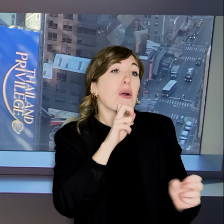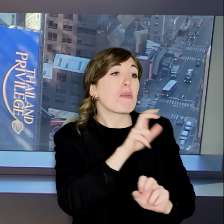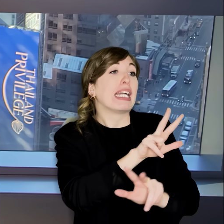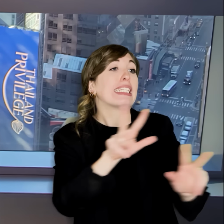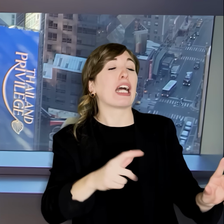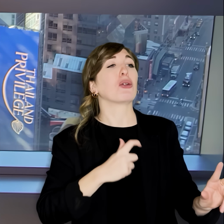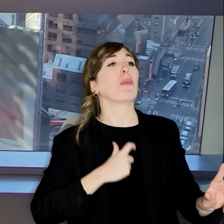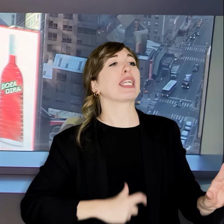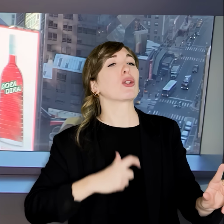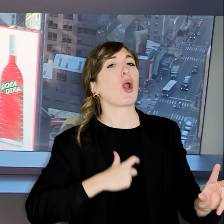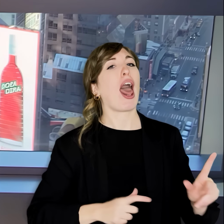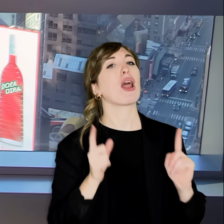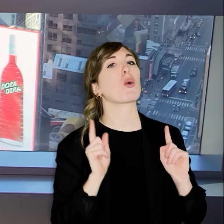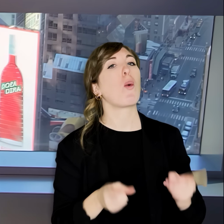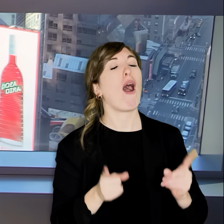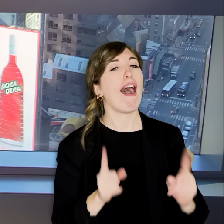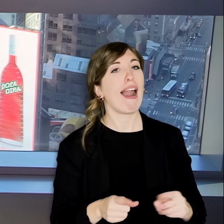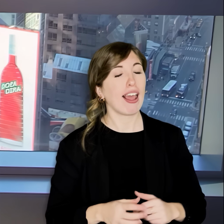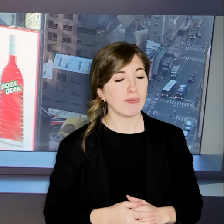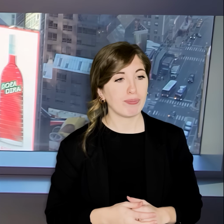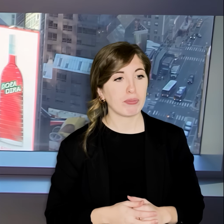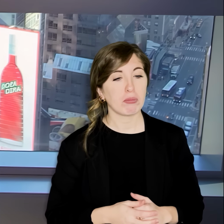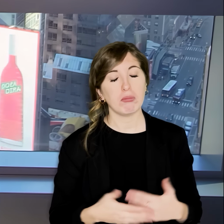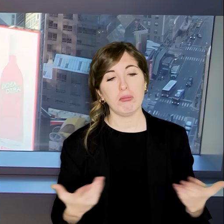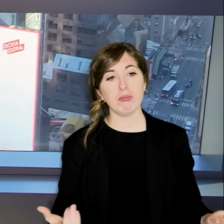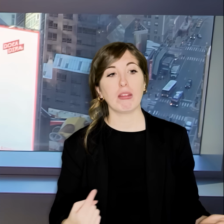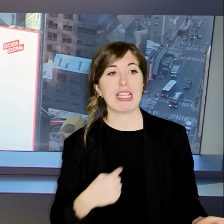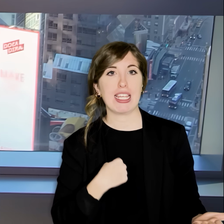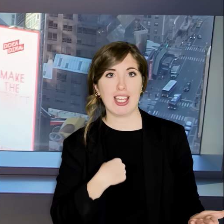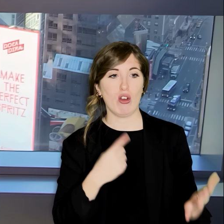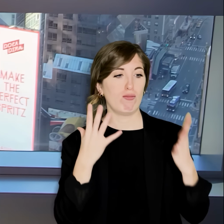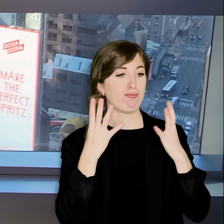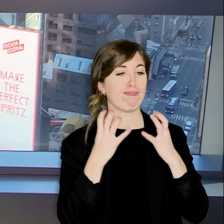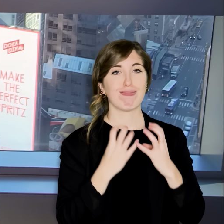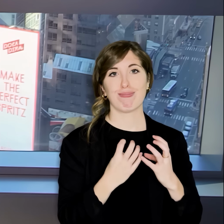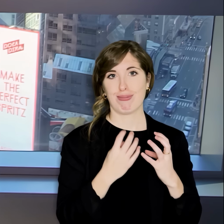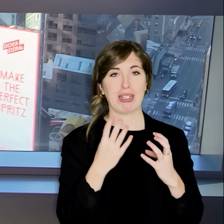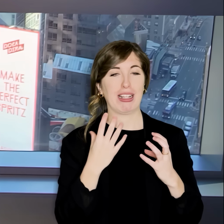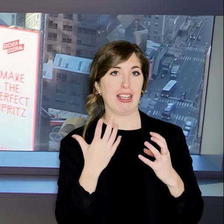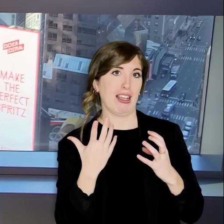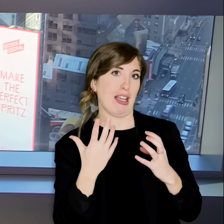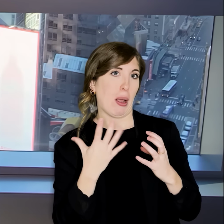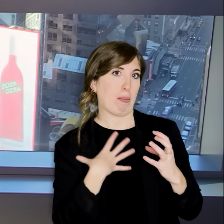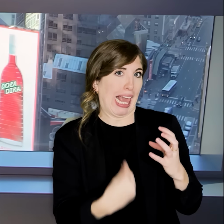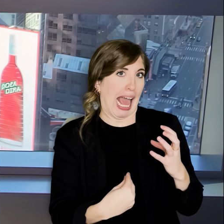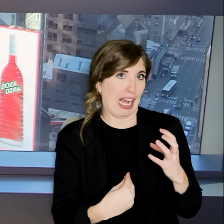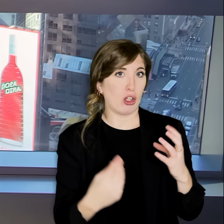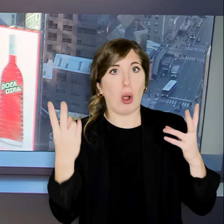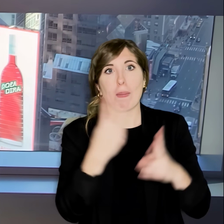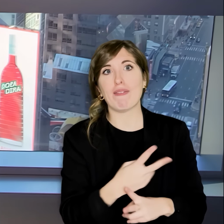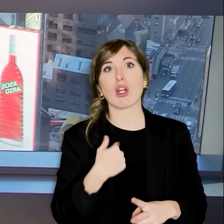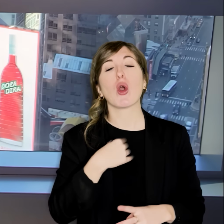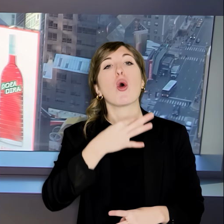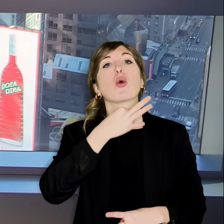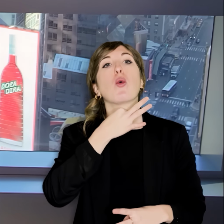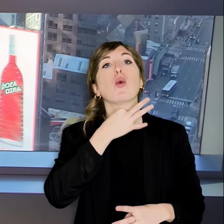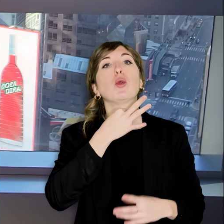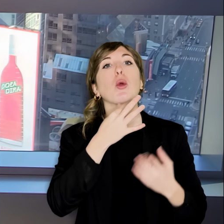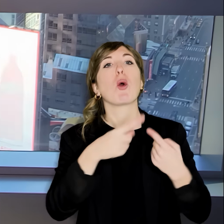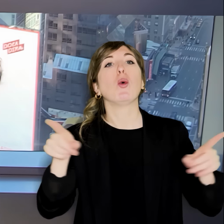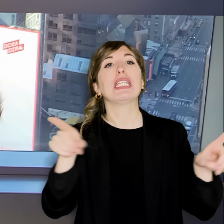Francesca è questo allora io nonostante la babba Bianca ho gusti musicali da Beethoven fino